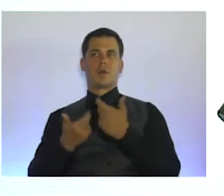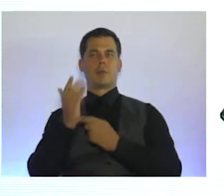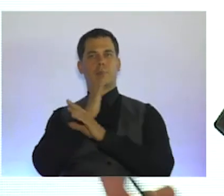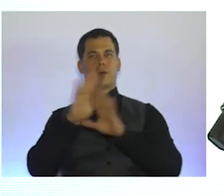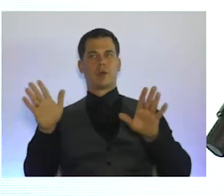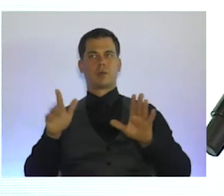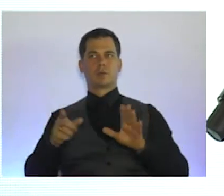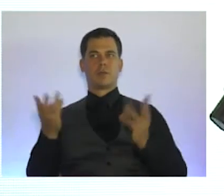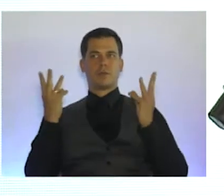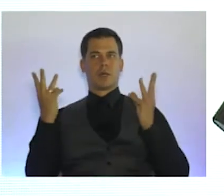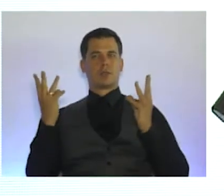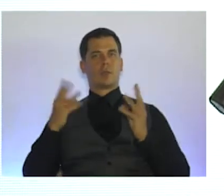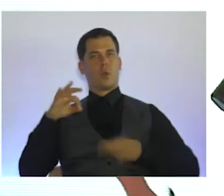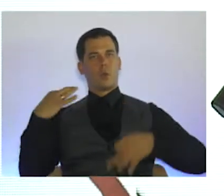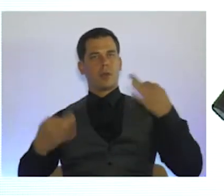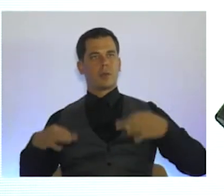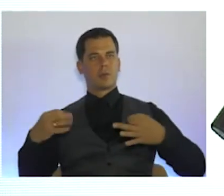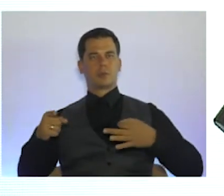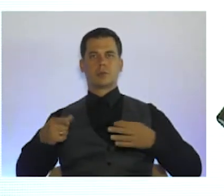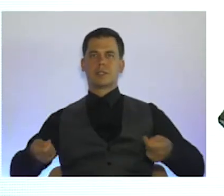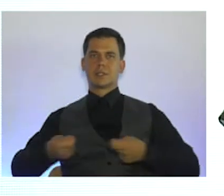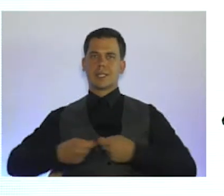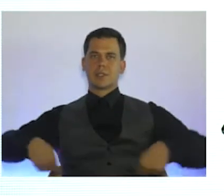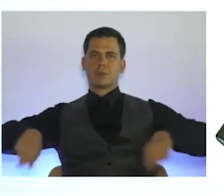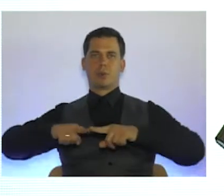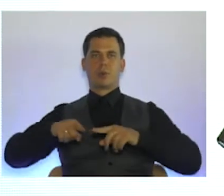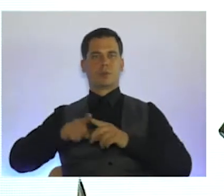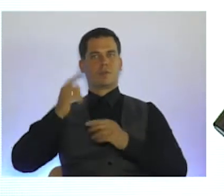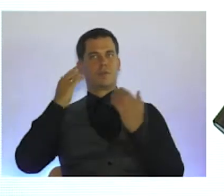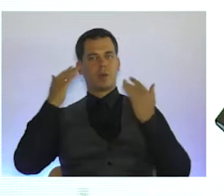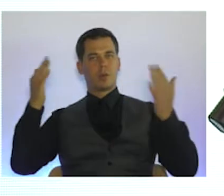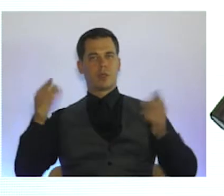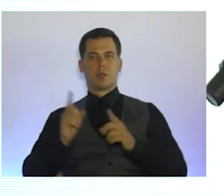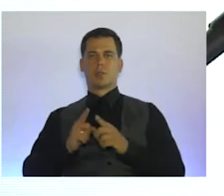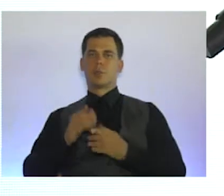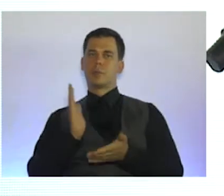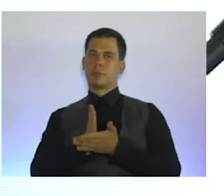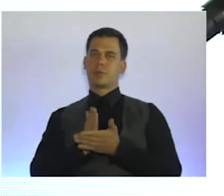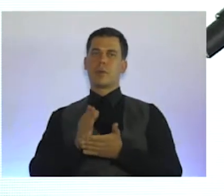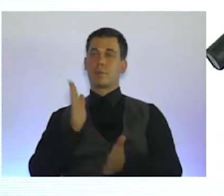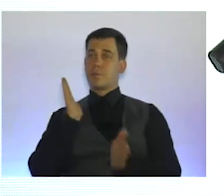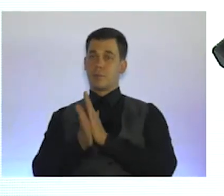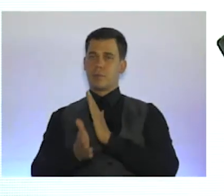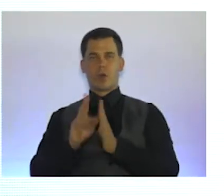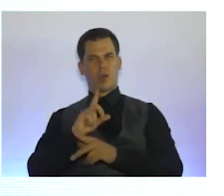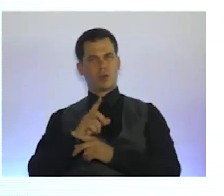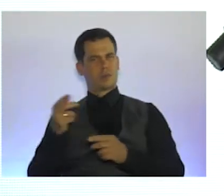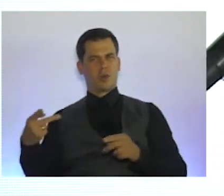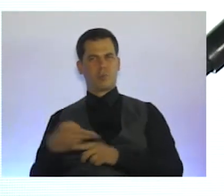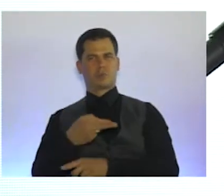że ważne są umiejętności, gra zespołowa, wyobraźnia, właśnie odcinanie sobie tych prostych rozwiązań. Jak to wygląda od